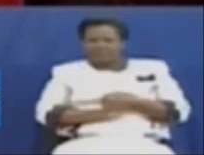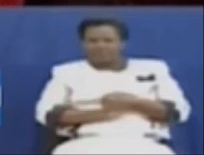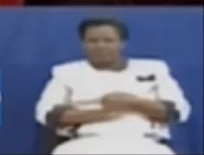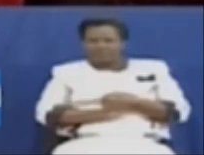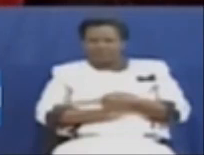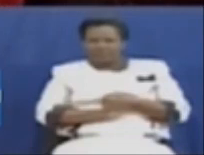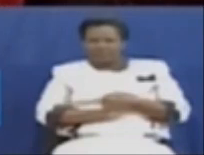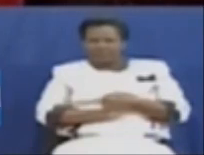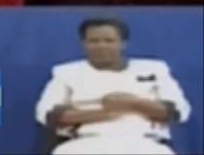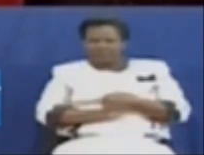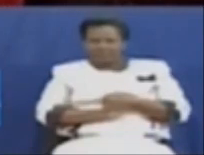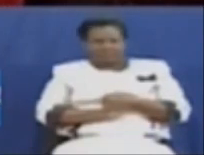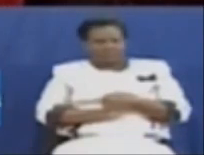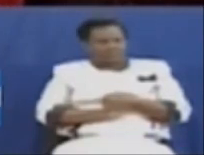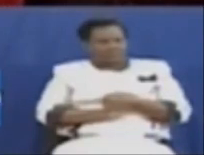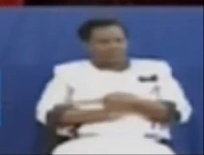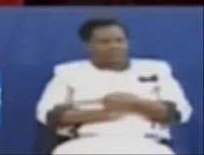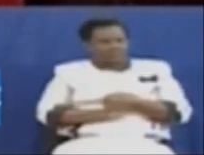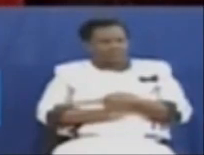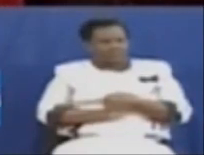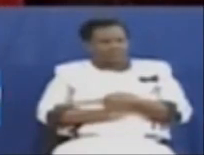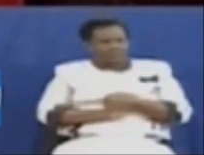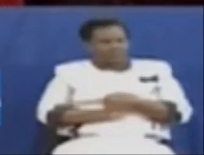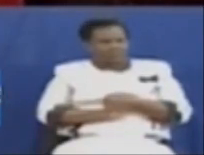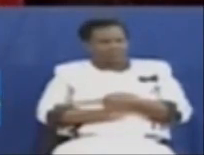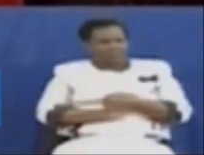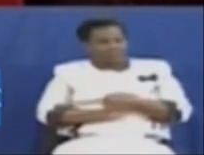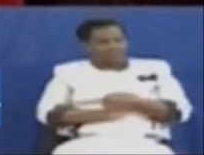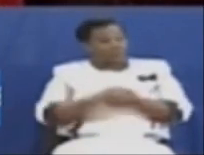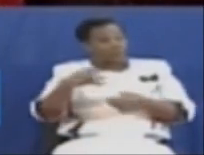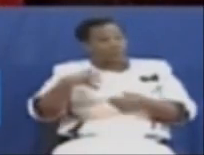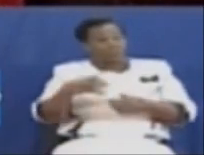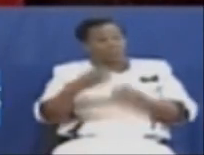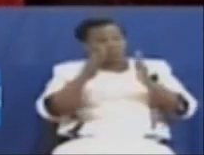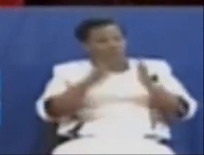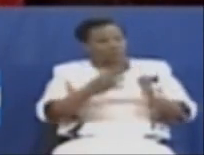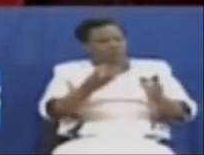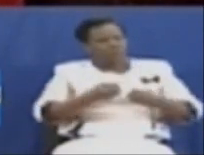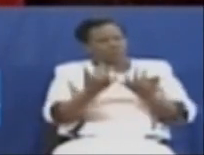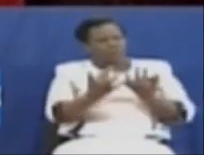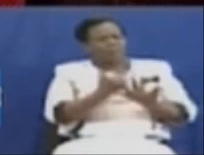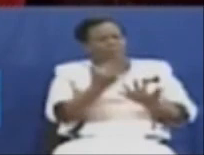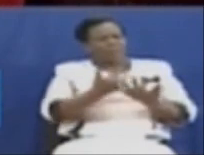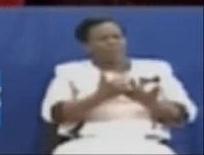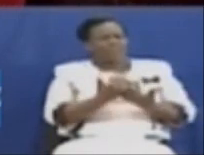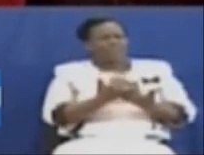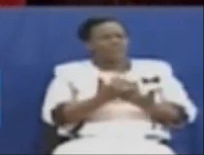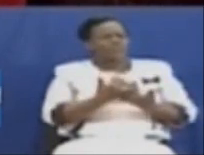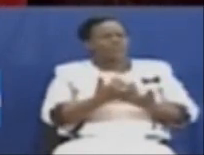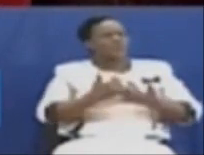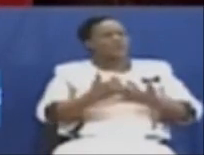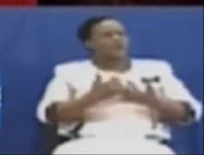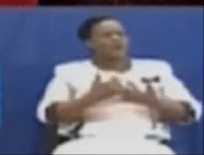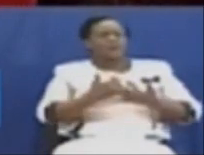mepesi ambayo kuna siku mtakuja kujuta katika nchi hii kwa majibu haya mepesi. Ye